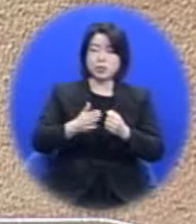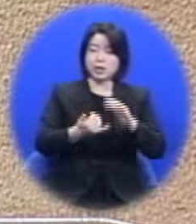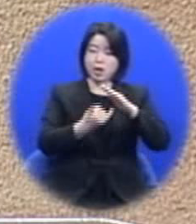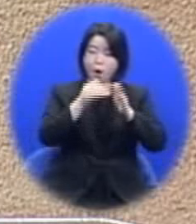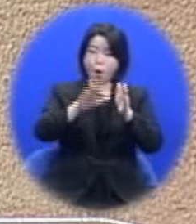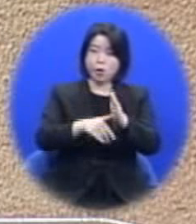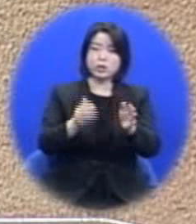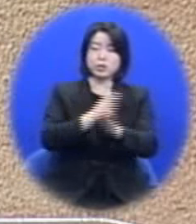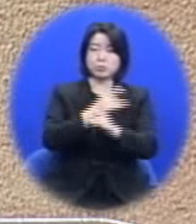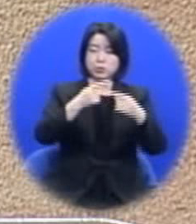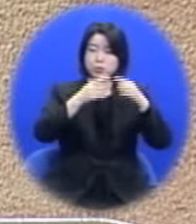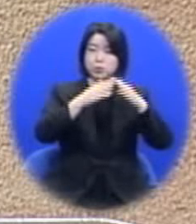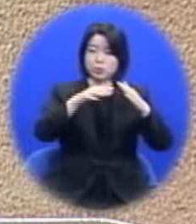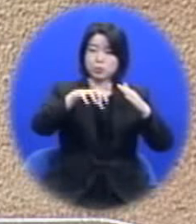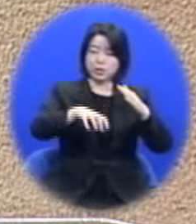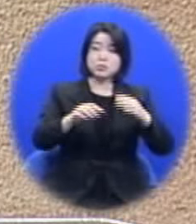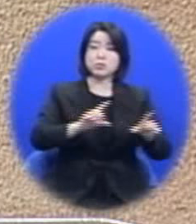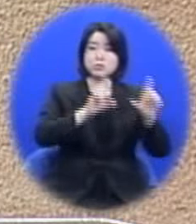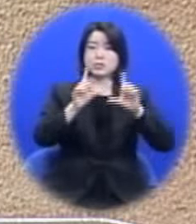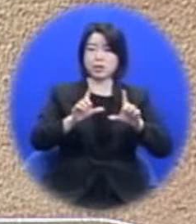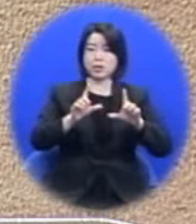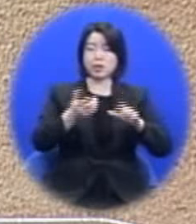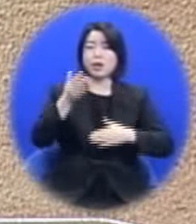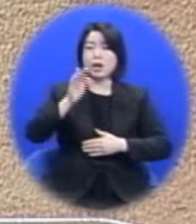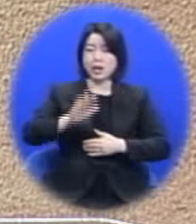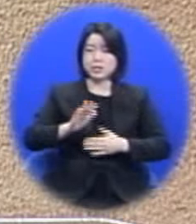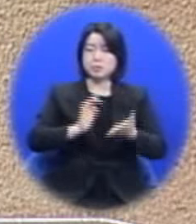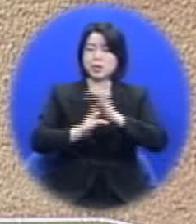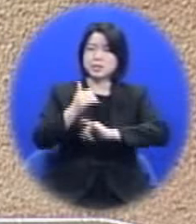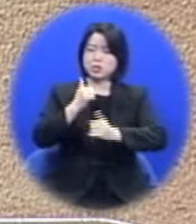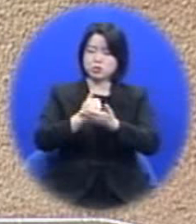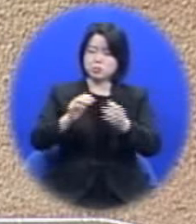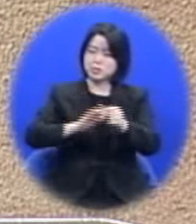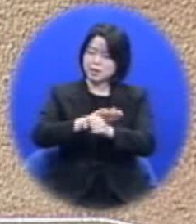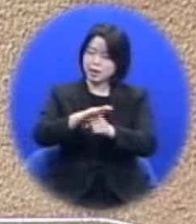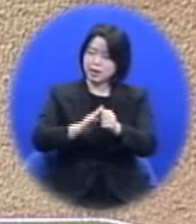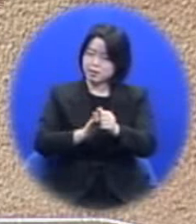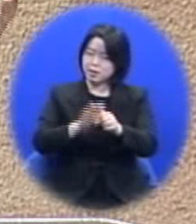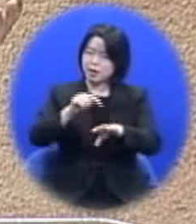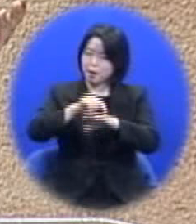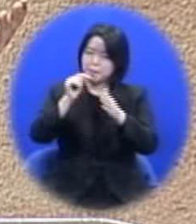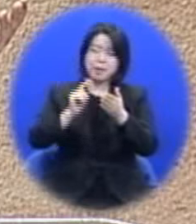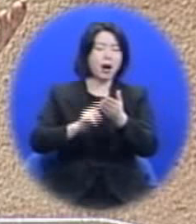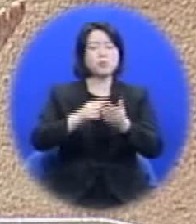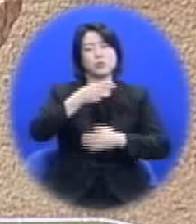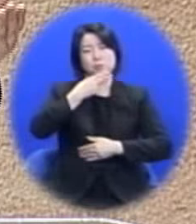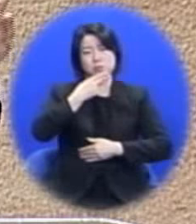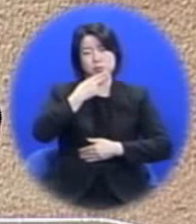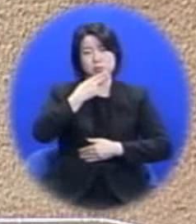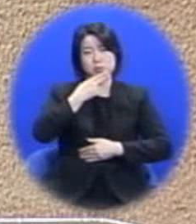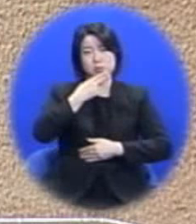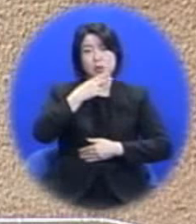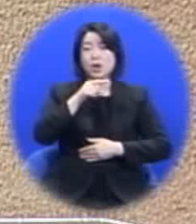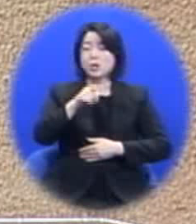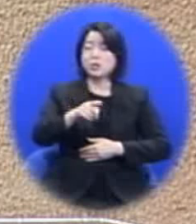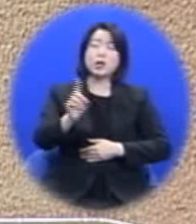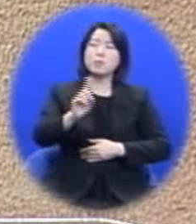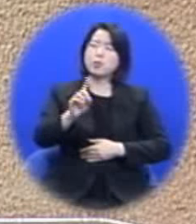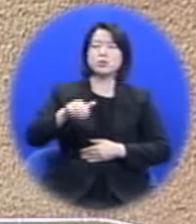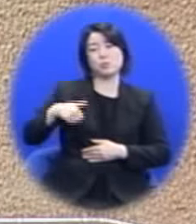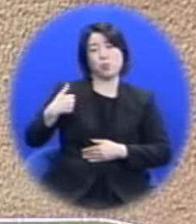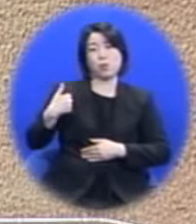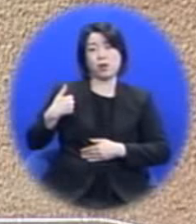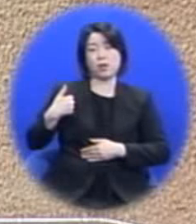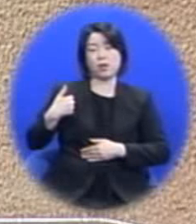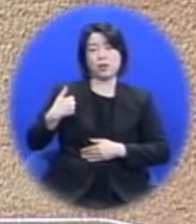늘 교회에서 살았지요. 근데 예수님을 사랑한다는 마음은 없었어요. 그런게 뭔지